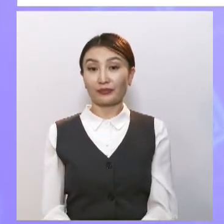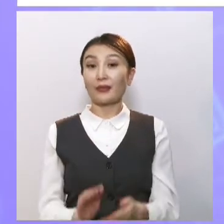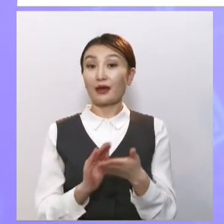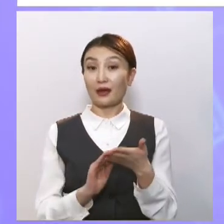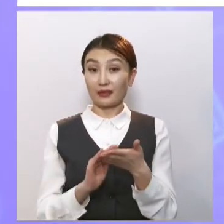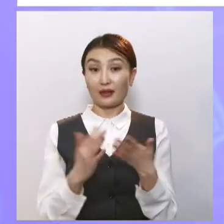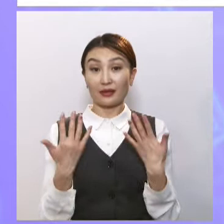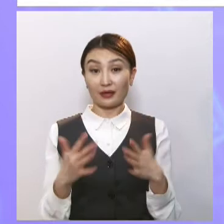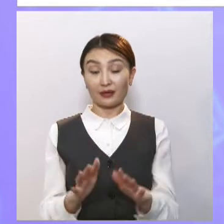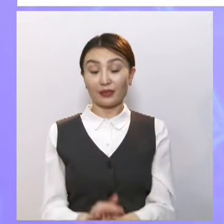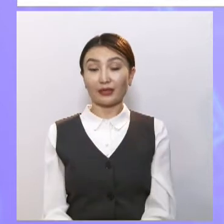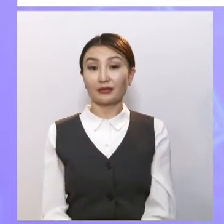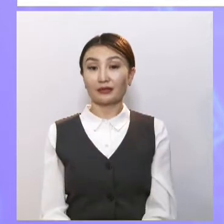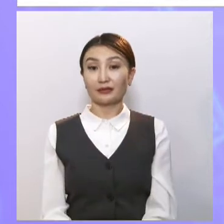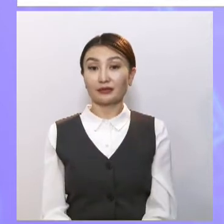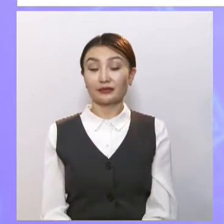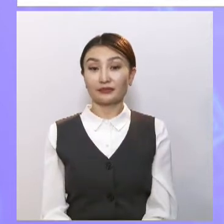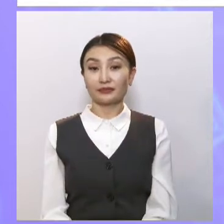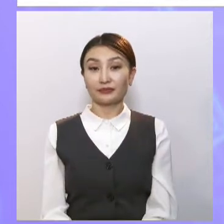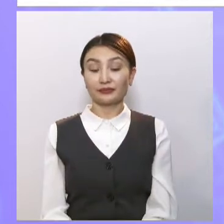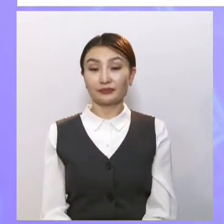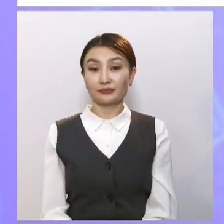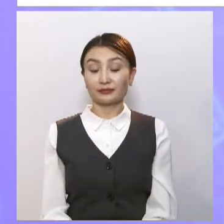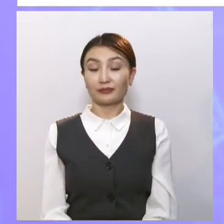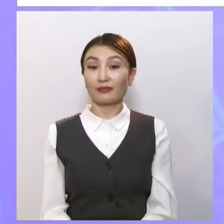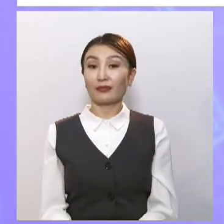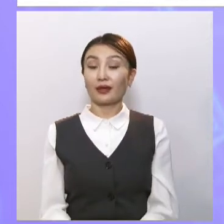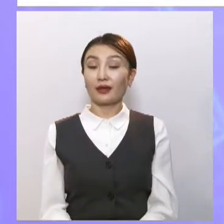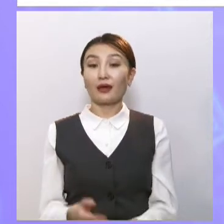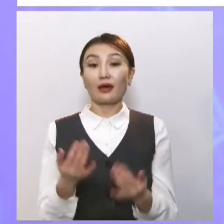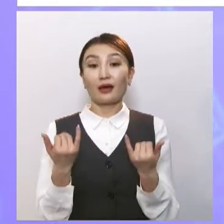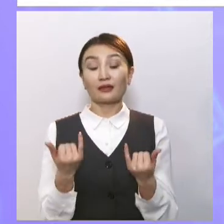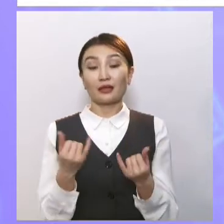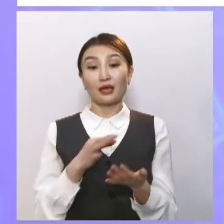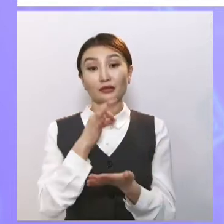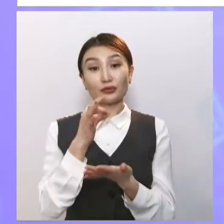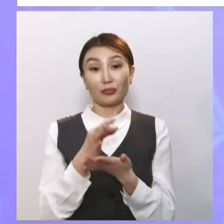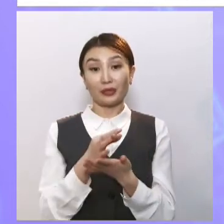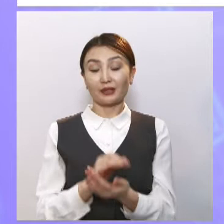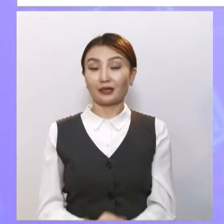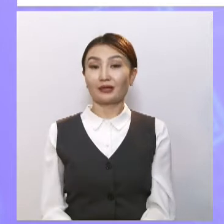Кайталадың арбы? Эң сонун. Кана анда жооп бергиле.